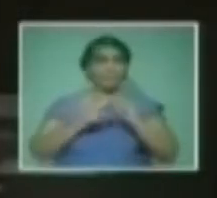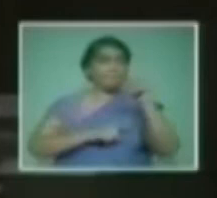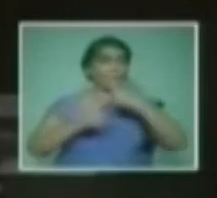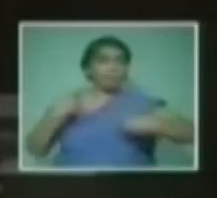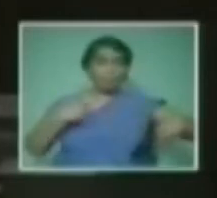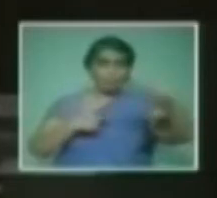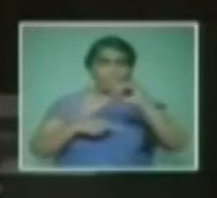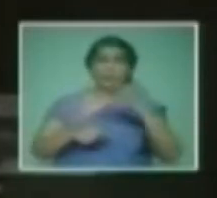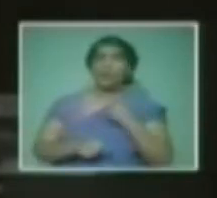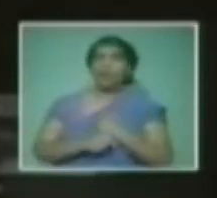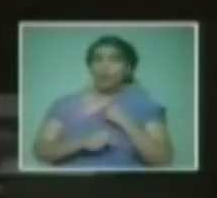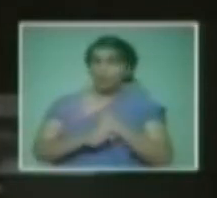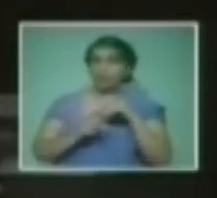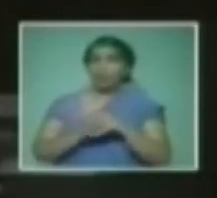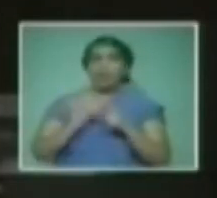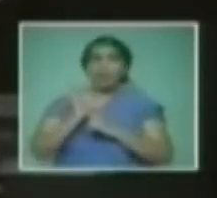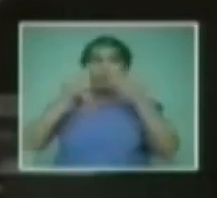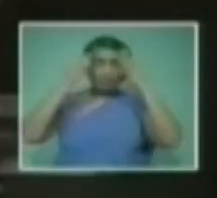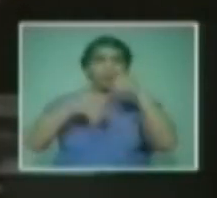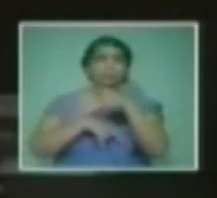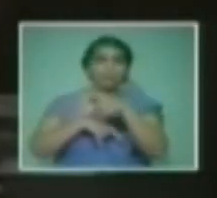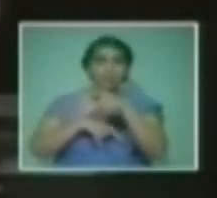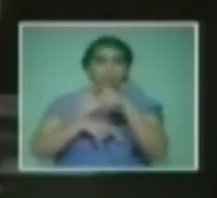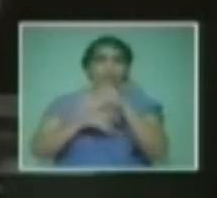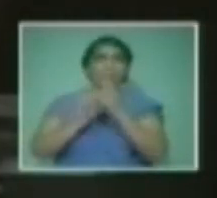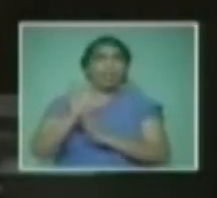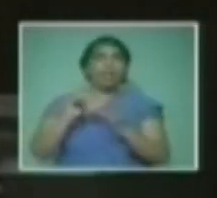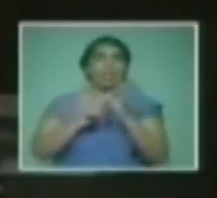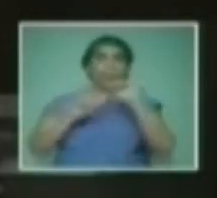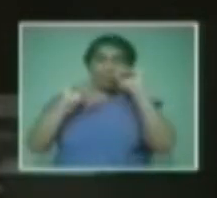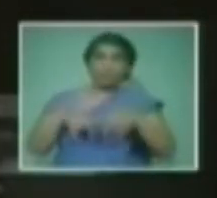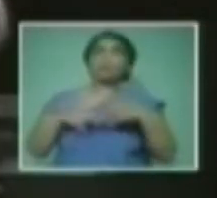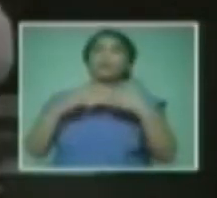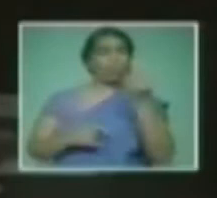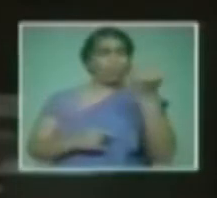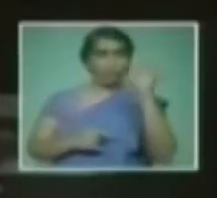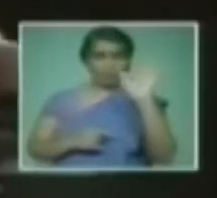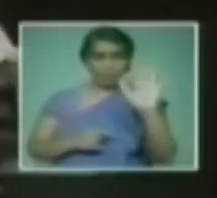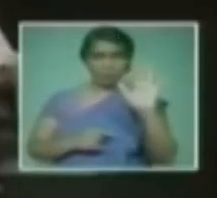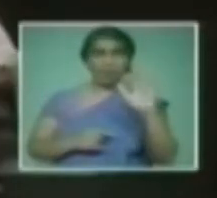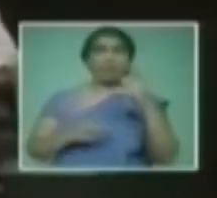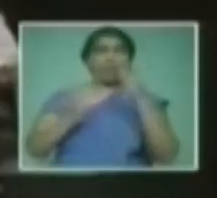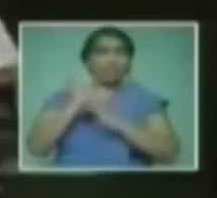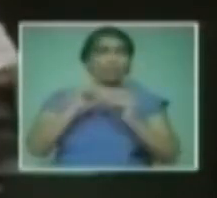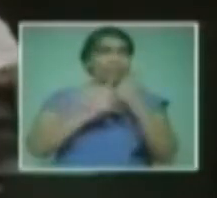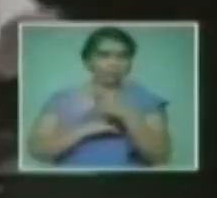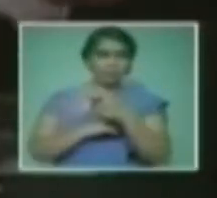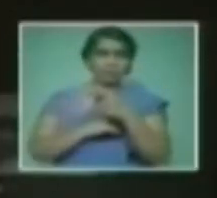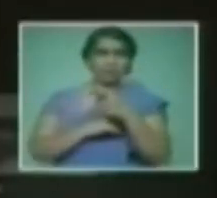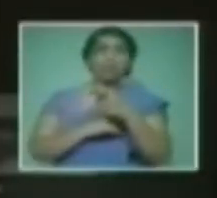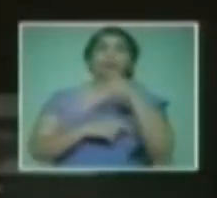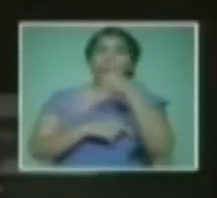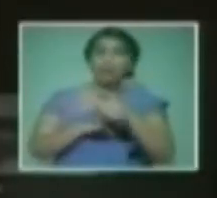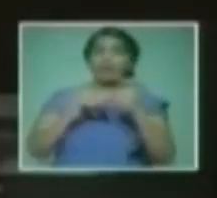உள்ளேன். இந்த பாராளுமன்றத்தில் உள்ள நாமல் ராஜபக்ஷ அமைச்சு பதவியை துறந்த பின்னரும் இன்னும் உத்தியோகபூர்வ இல்லத்திலேயே வசிக்கிறார். இவ்வாறு பலர்